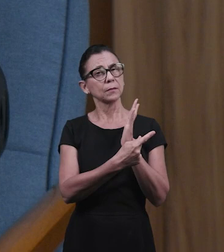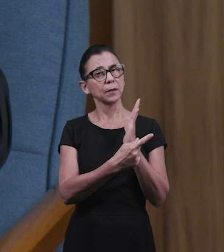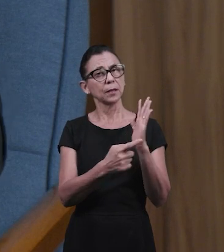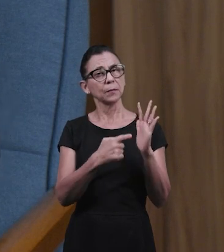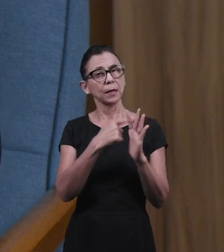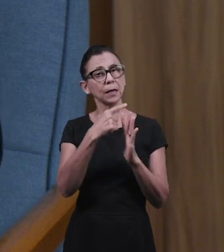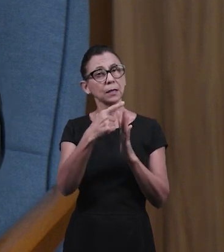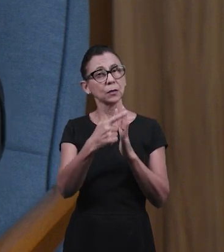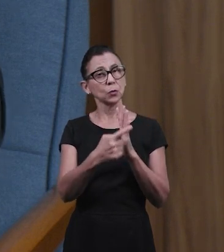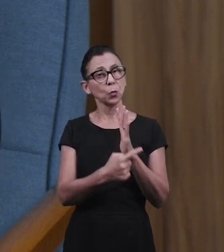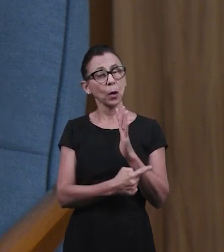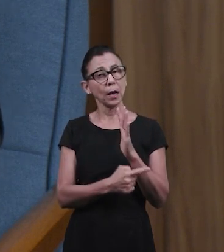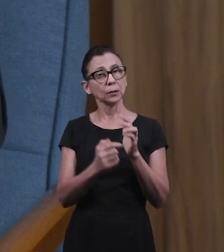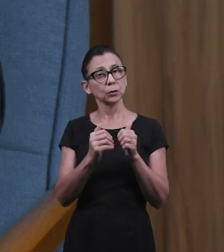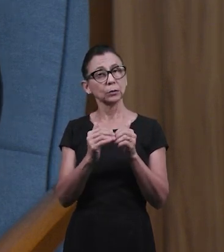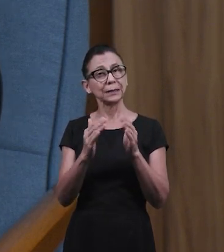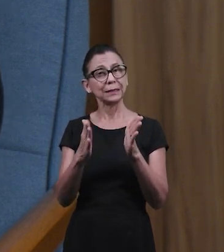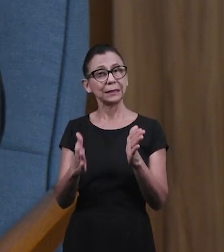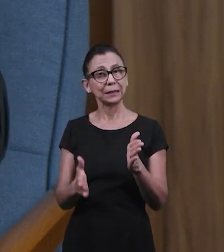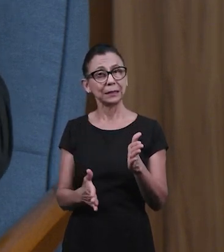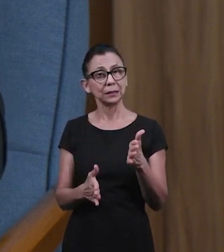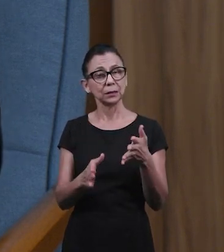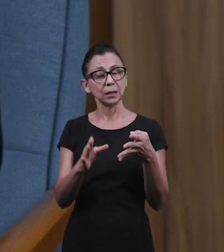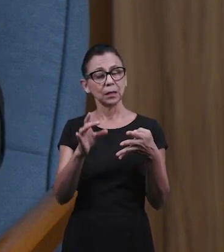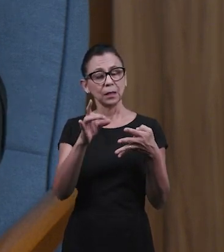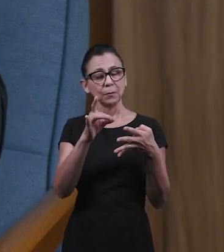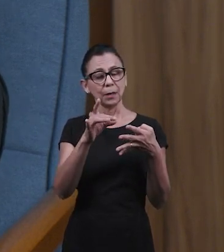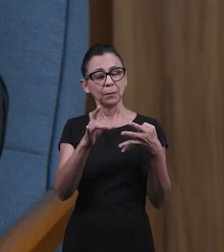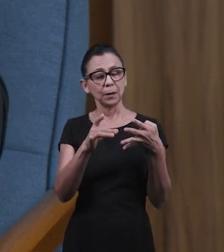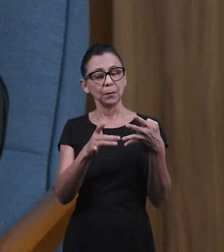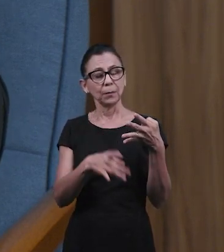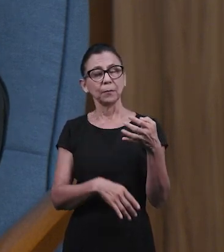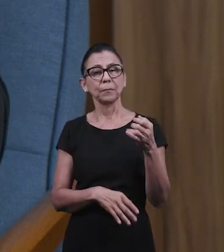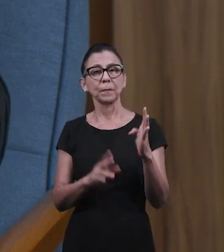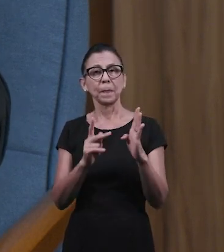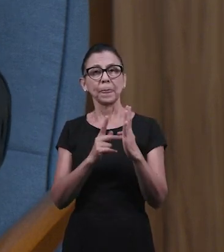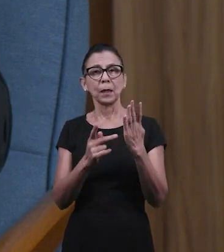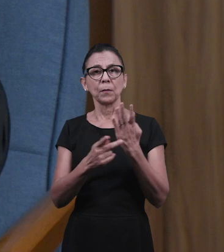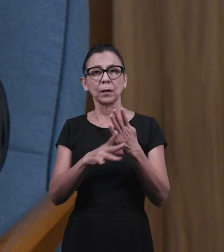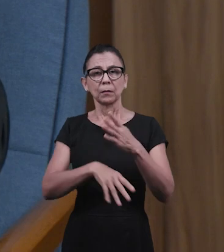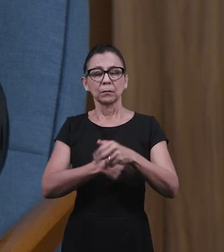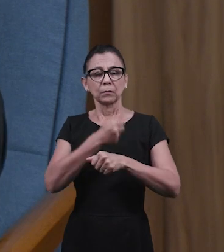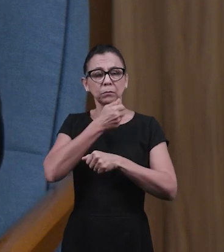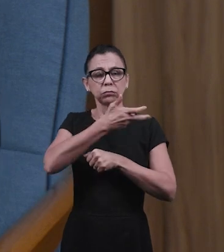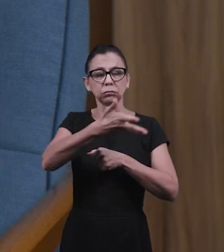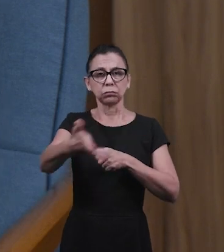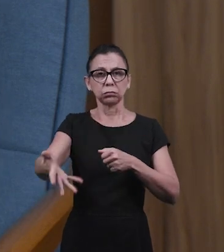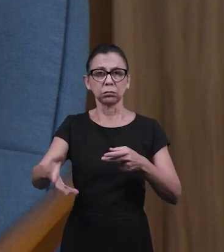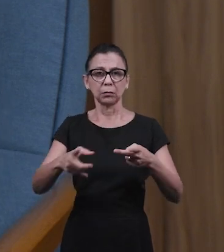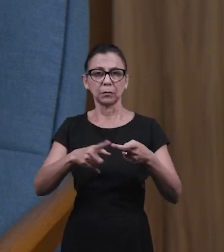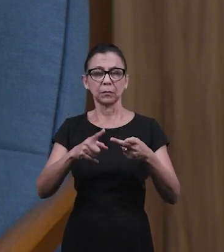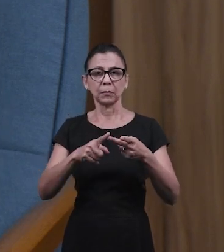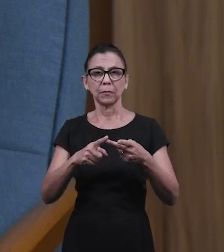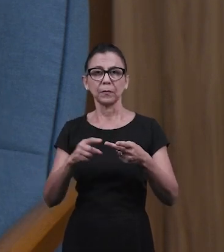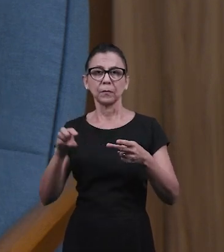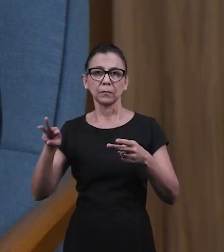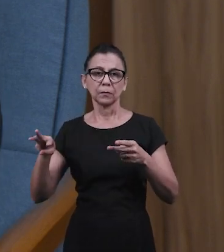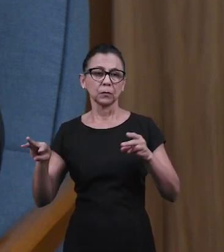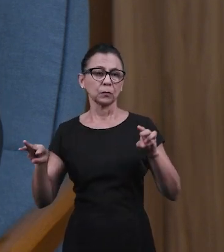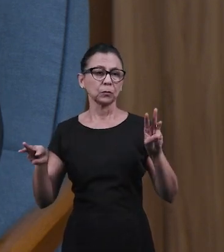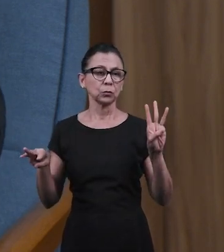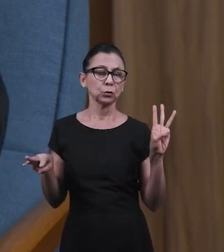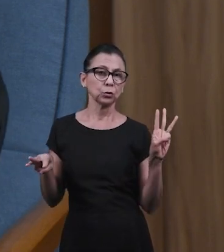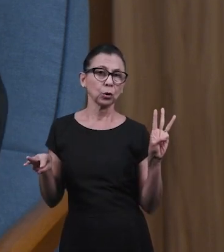les 4 premières paraboles une à une. Ce sont les paraboles du semeur, la parabole du blé